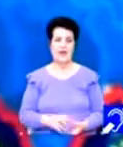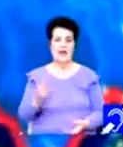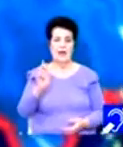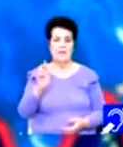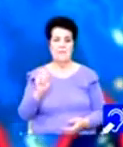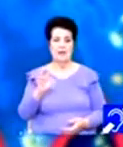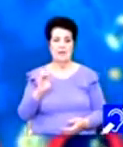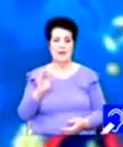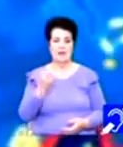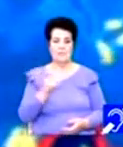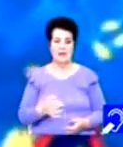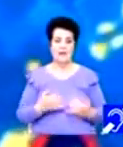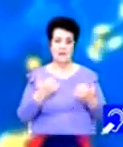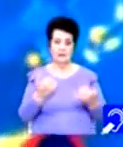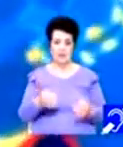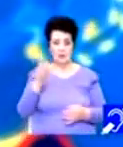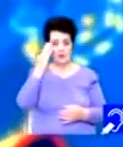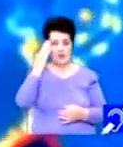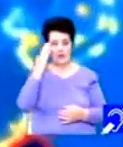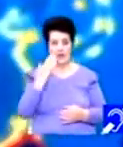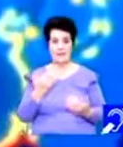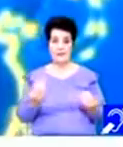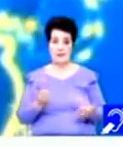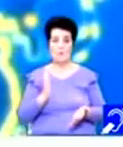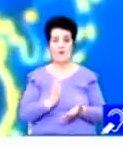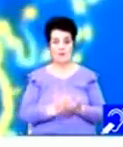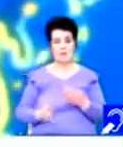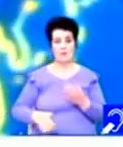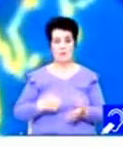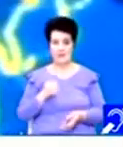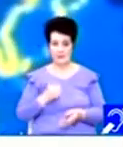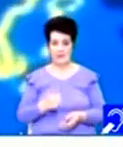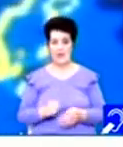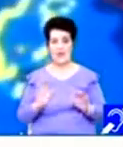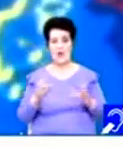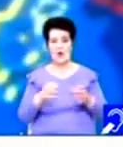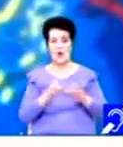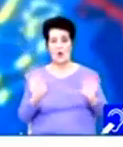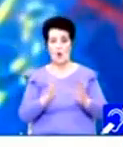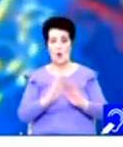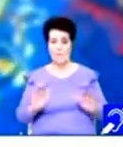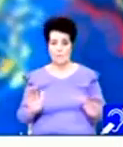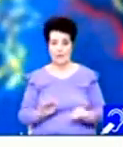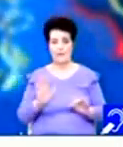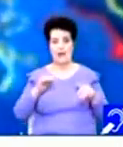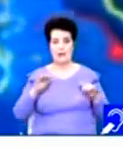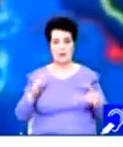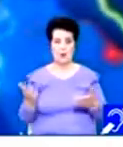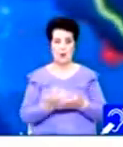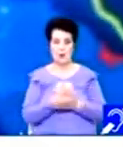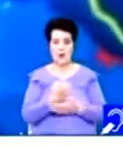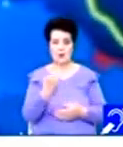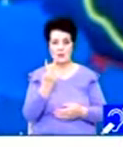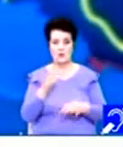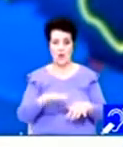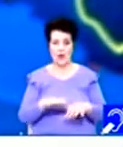Basarabenii au fost înzestrați din plin cu talent, iar acum avem cu ce ne mândri. Corul de copii Belcanto de la Soroc a obținut locul